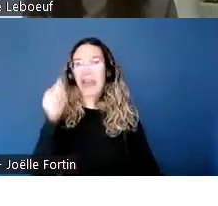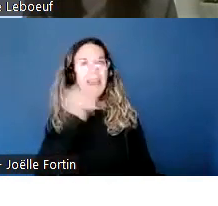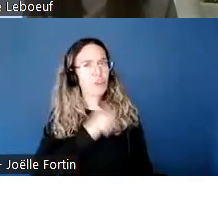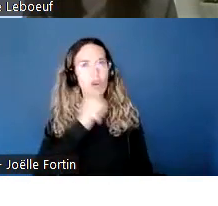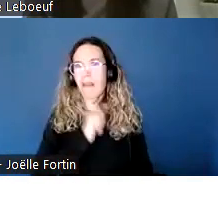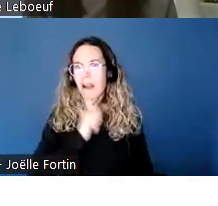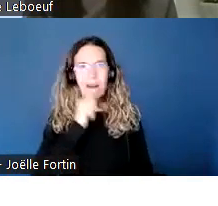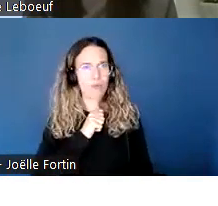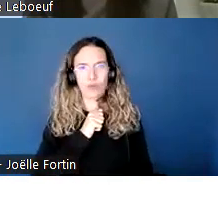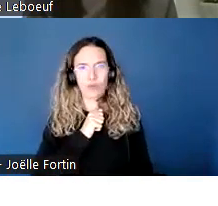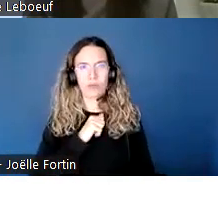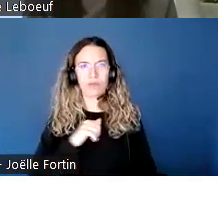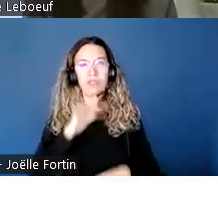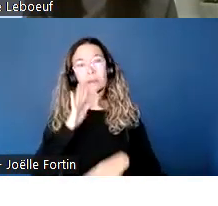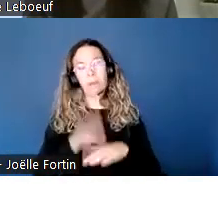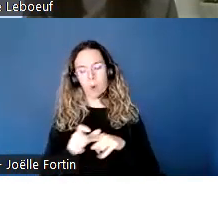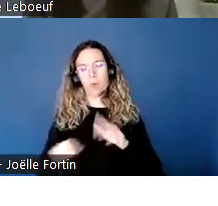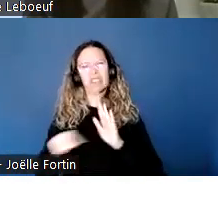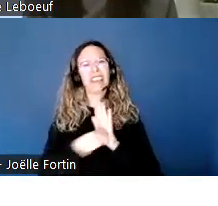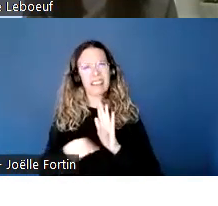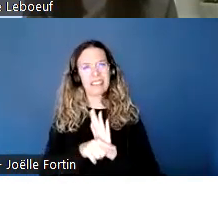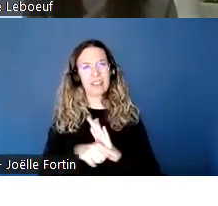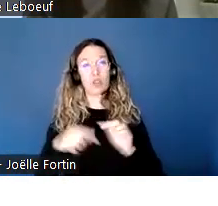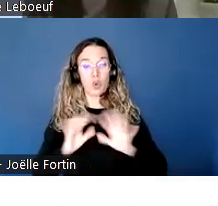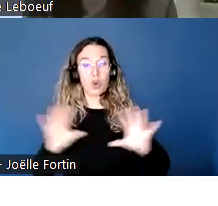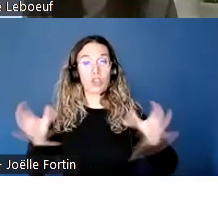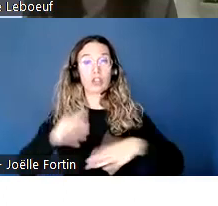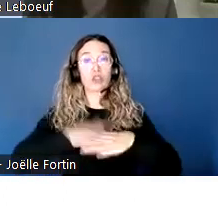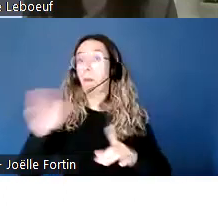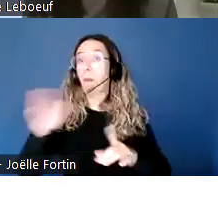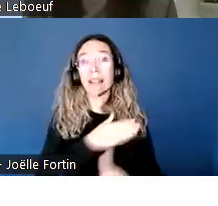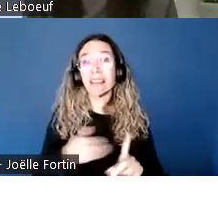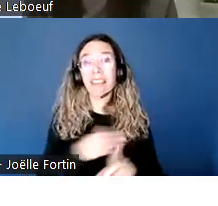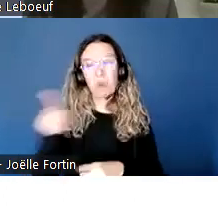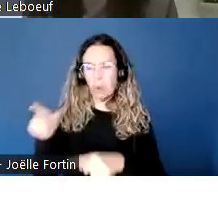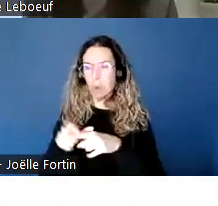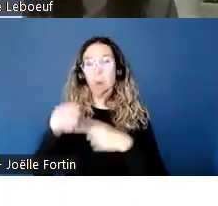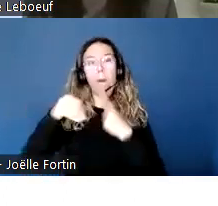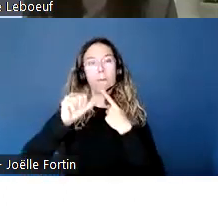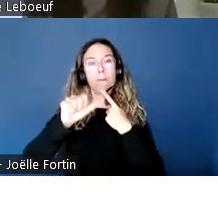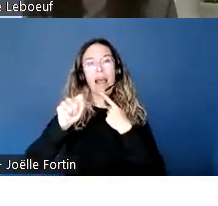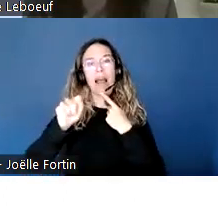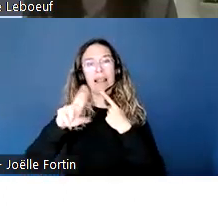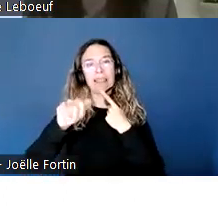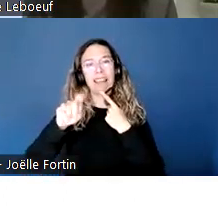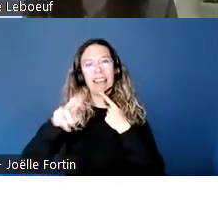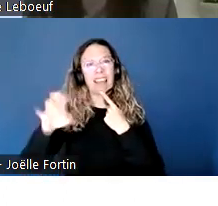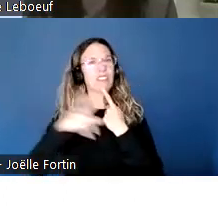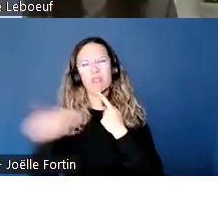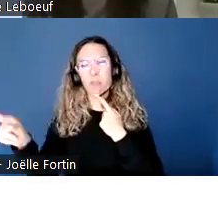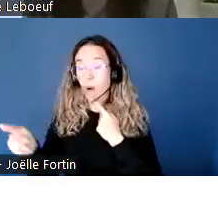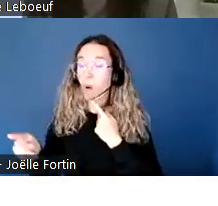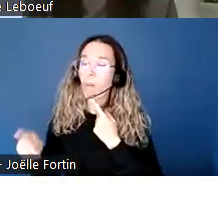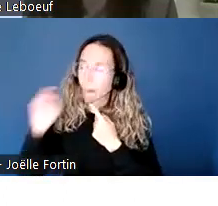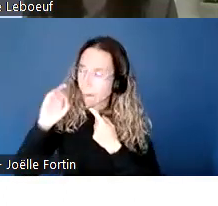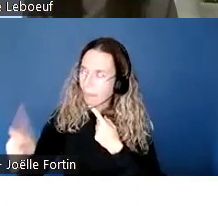pour parler de ce qui était négatif. Alors, nous, on est une chaire sur la maltraitance, mais eux n'aimaient pas le mot maltraitance, donc on a accepté de